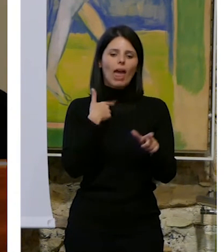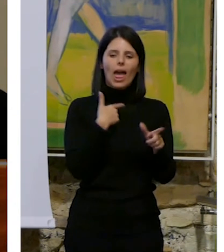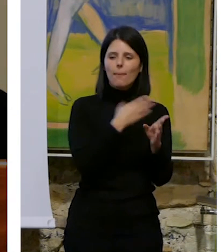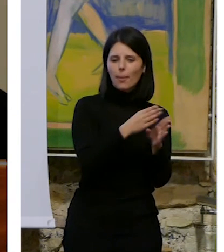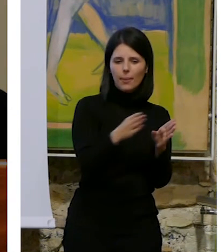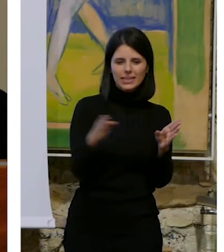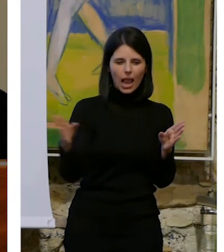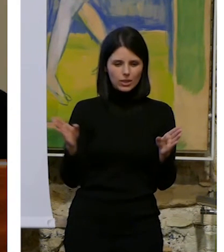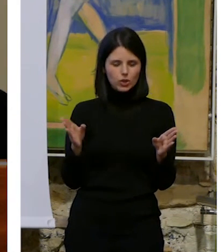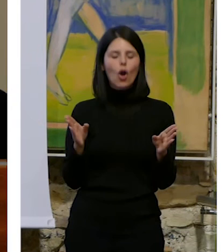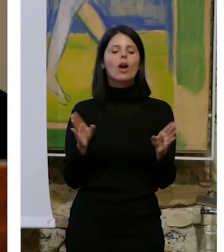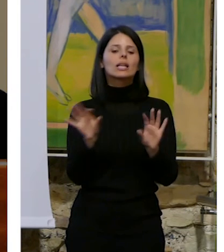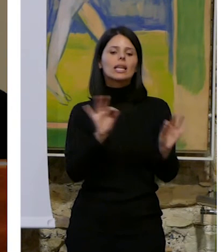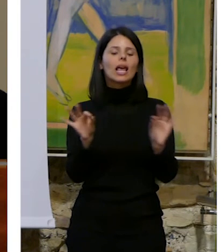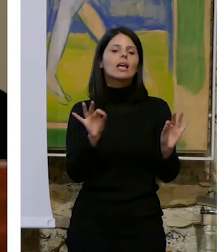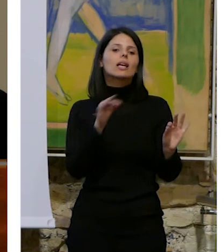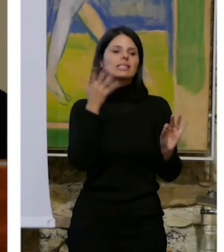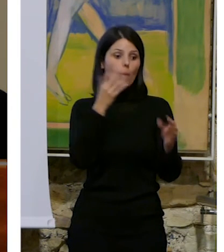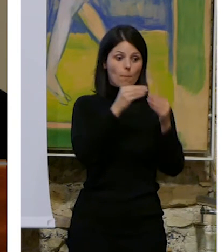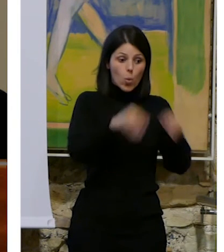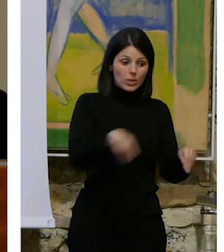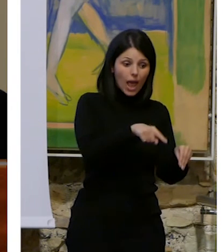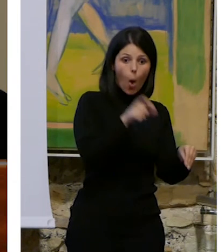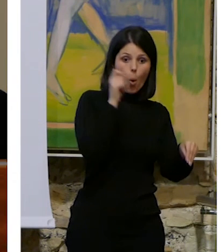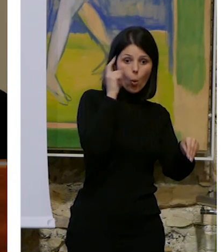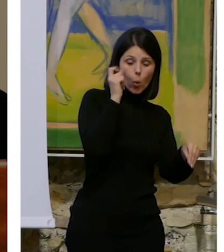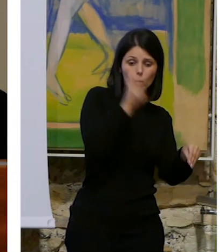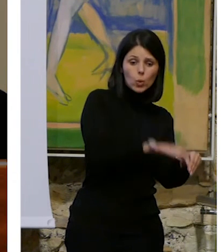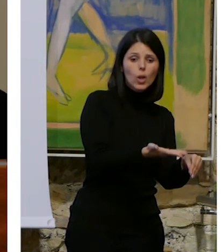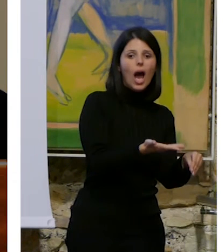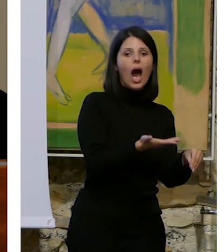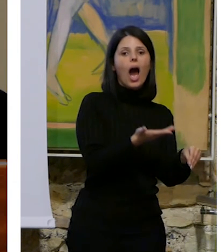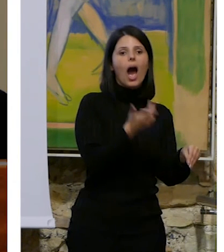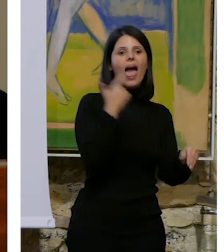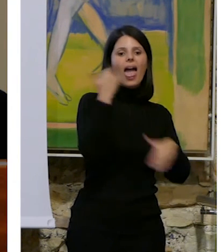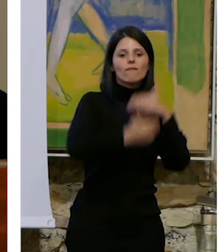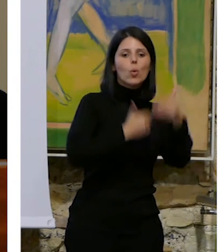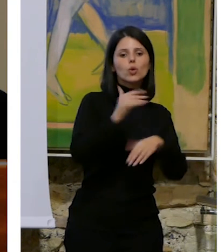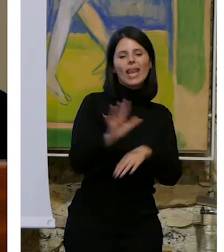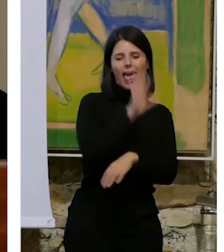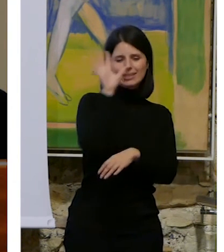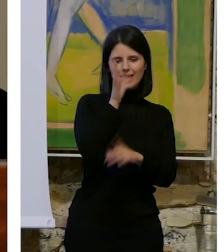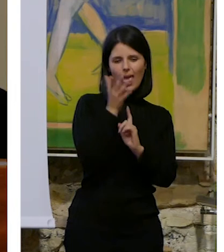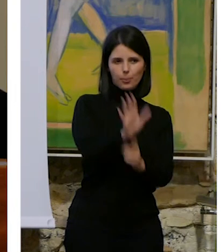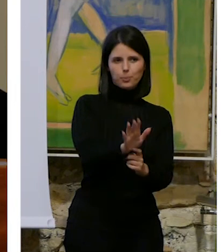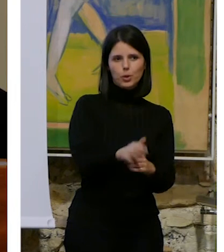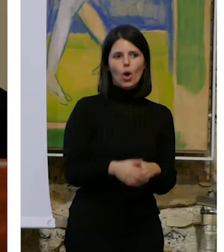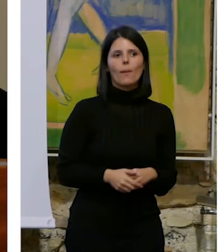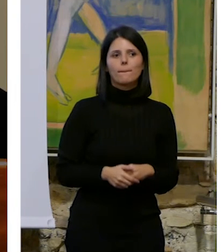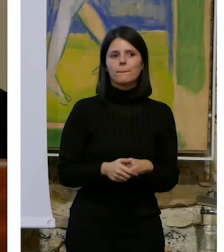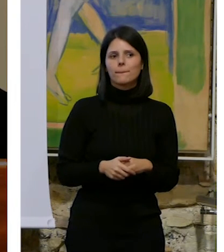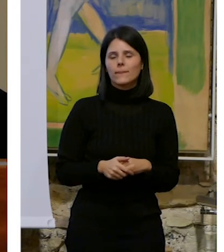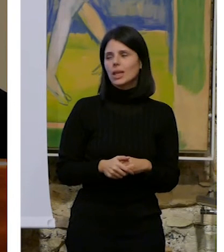selezione. E questi apparati di selezione sono per esempio il museo, e la cultura, e l'evoluzione delle genti. No?